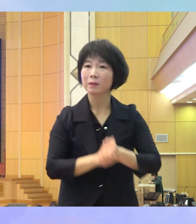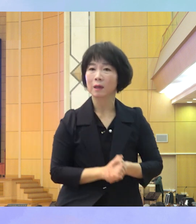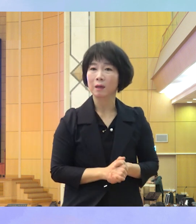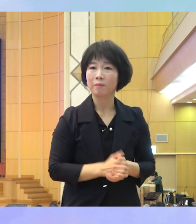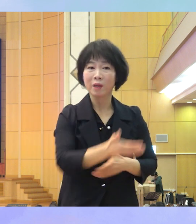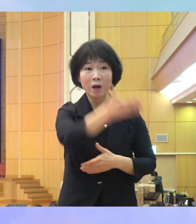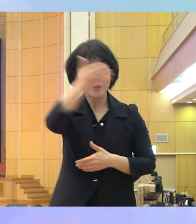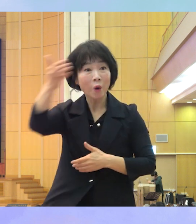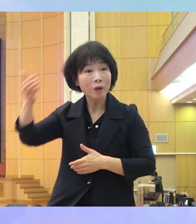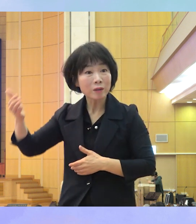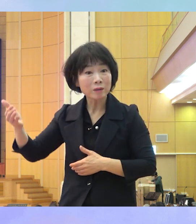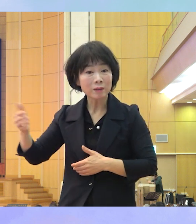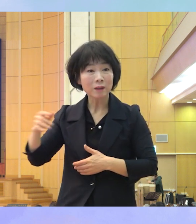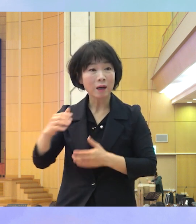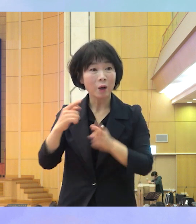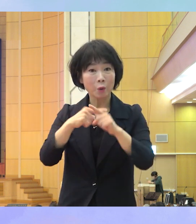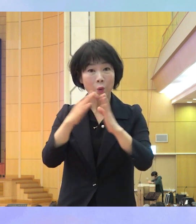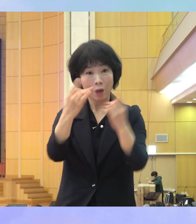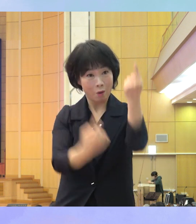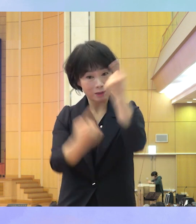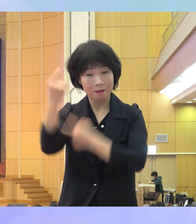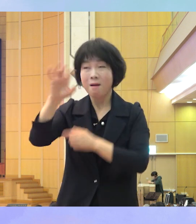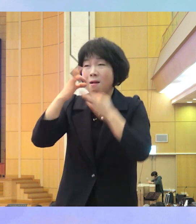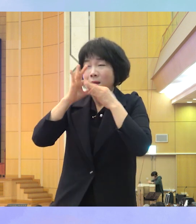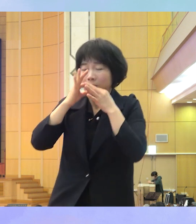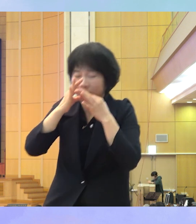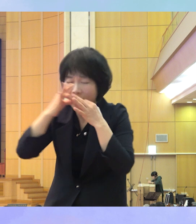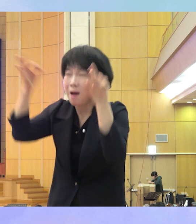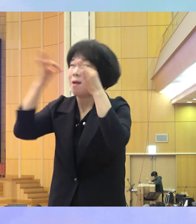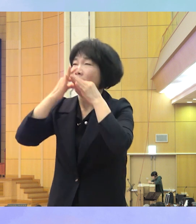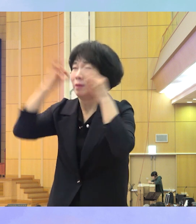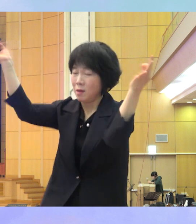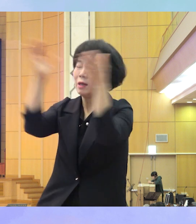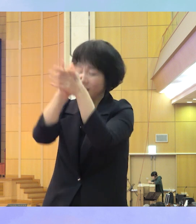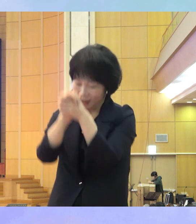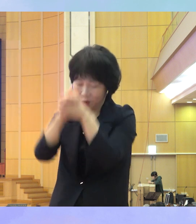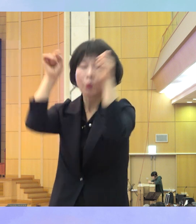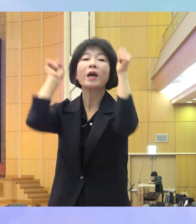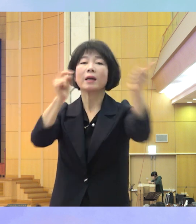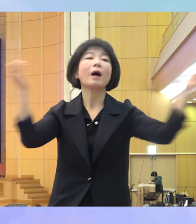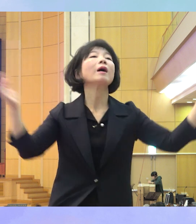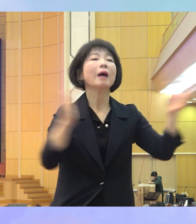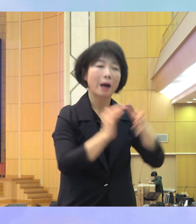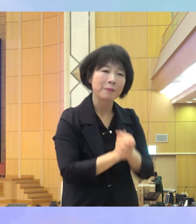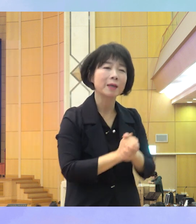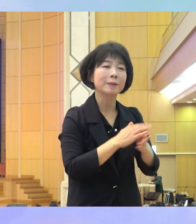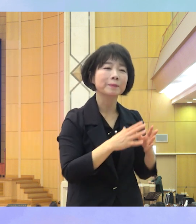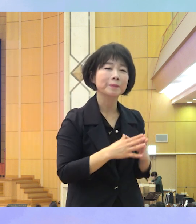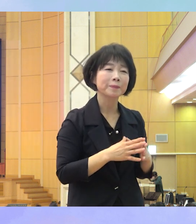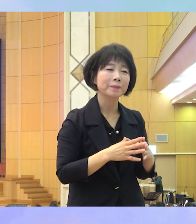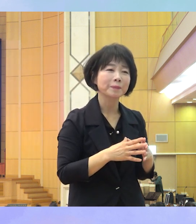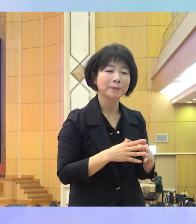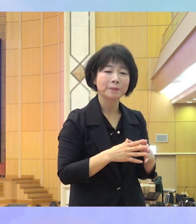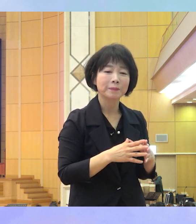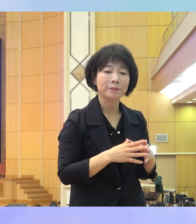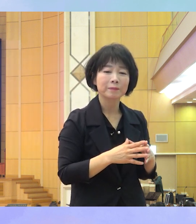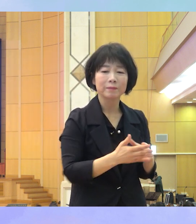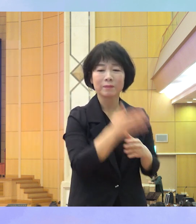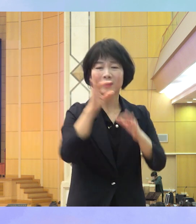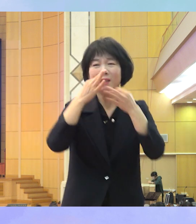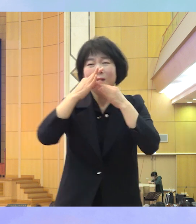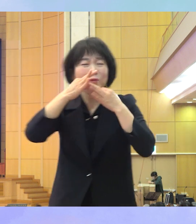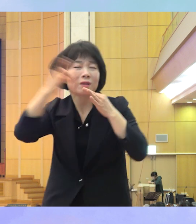내게 부르짖으라 그러잖아. 내가 너에게 주고자 하는 나의 생각은 평안이요 희망을 주려고 하니 너는 내게